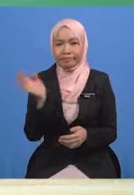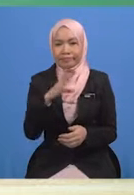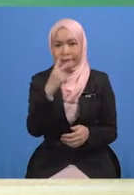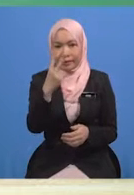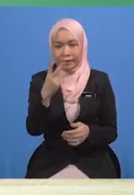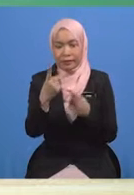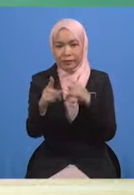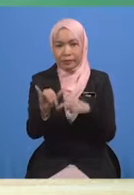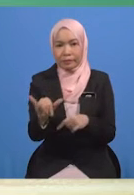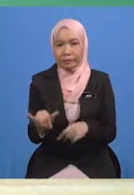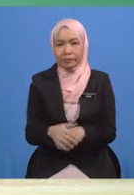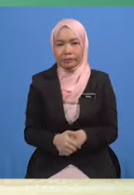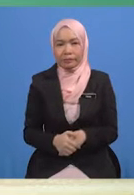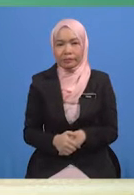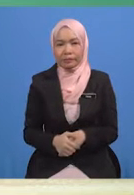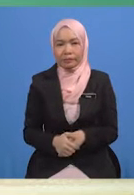semak jawapan kamu.